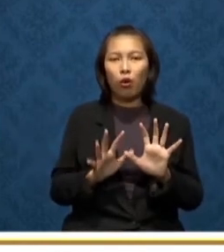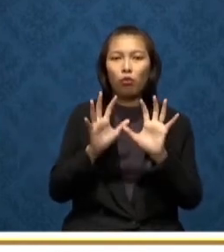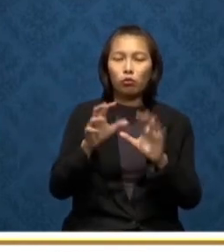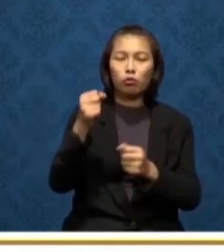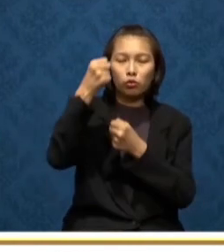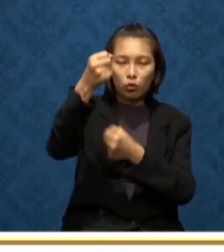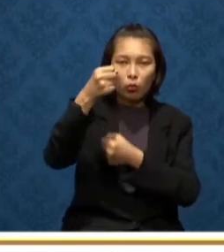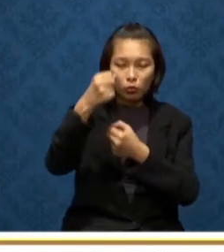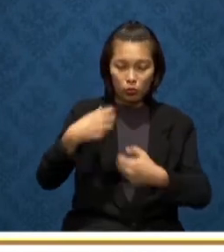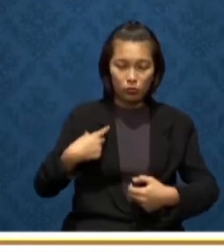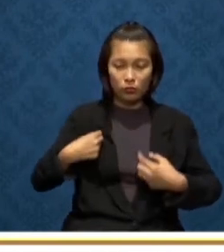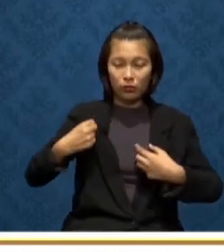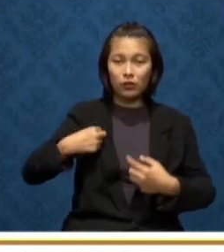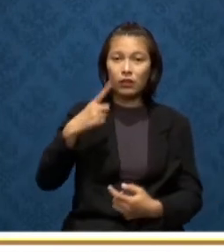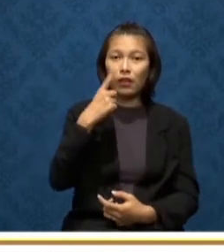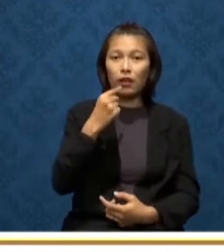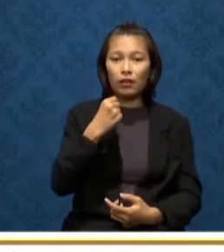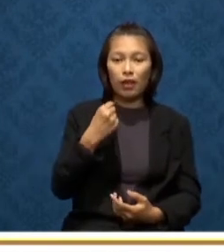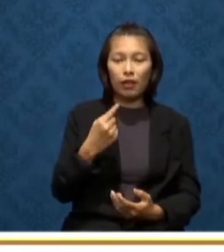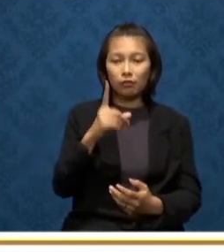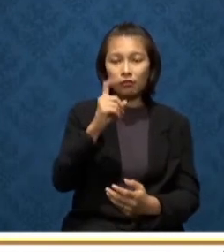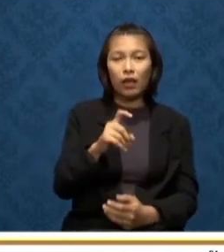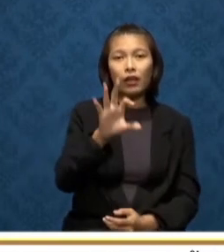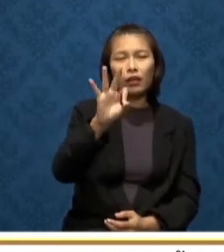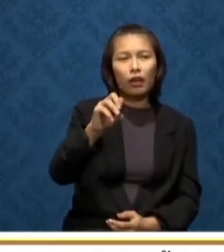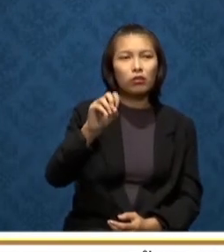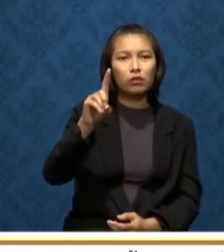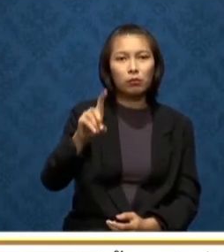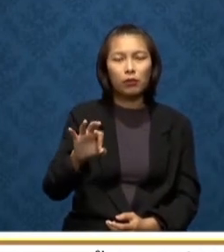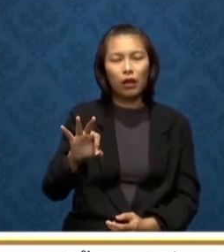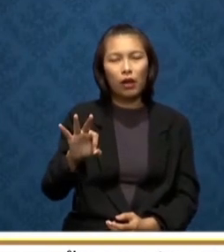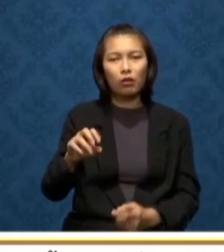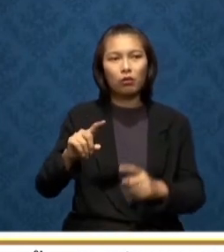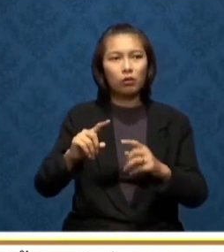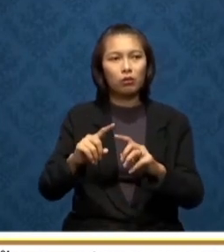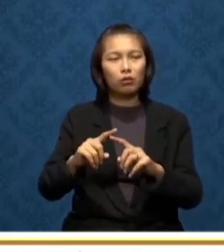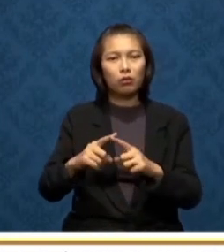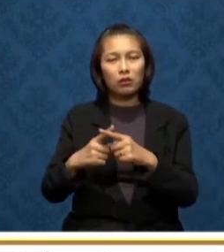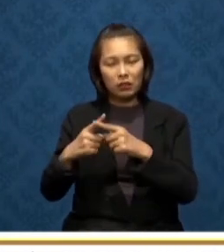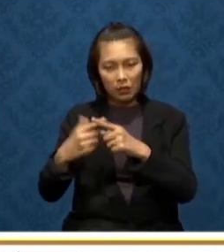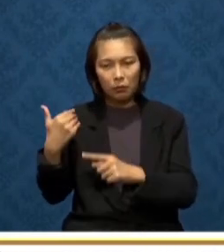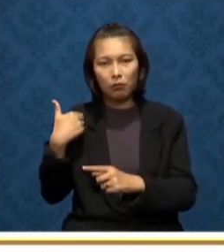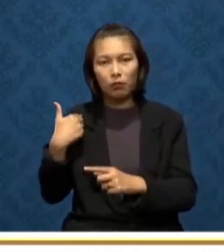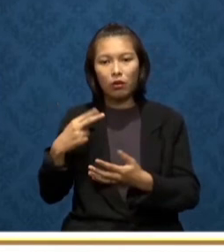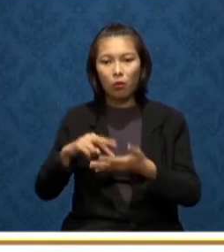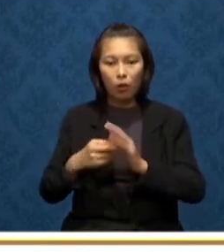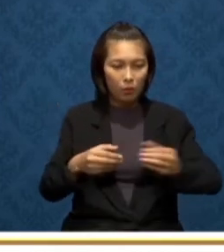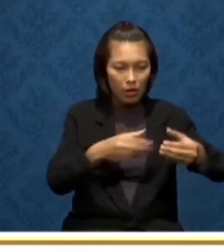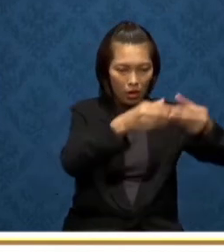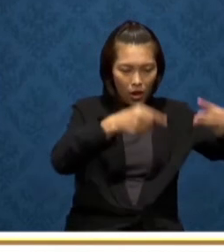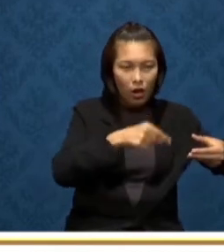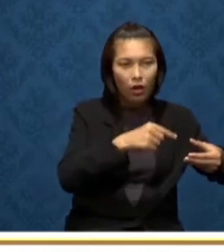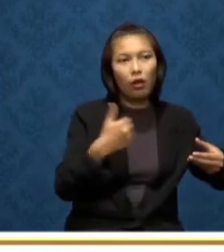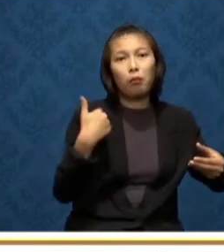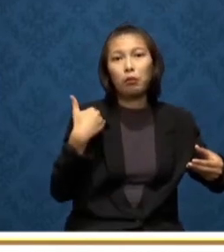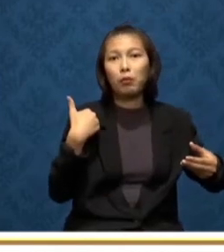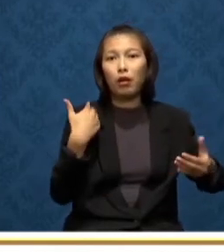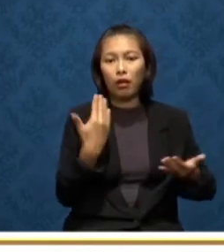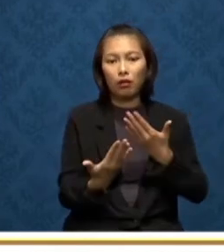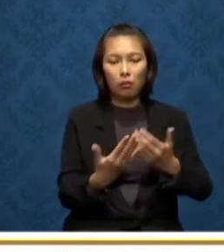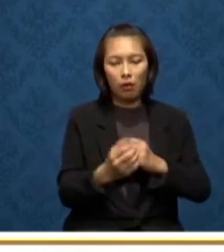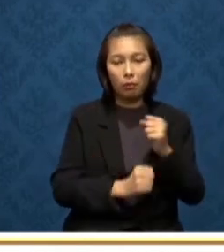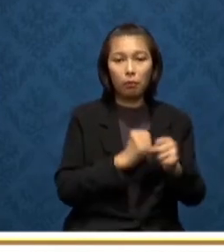ศพบาดเจ็บ 2000จนป่านนี้มีเรื่องวิจัยจากอสมไหมอยู่ในเล่มนี้หรืออยู่ในปีไหนไหม